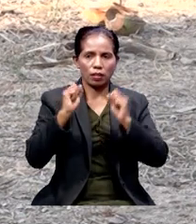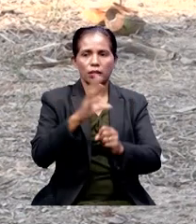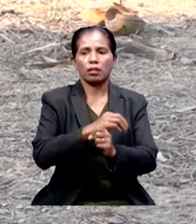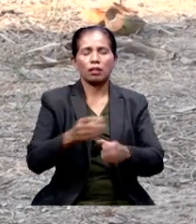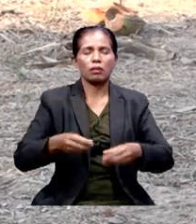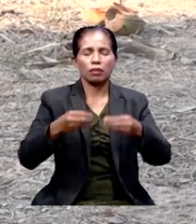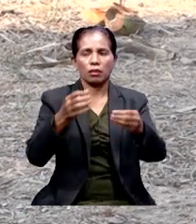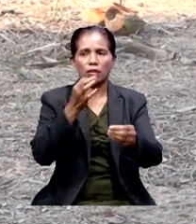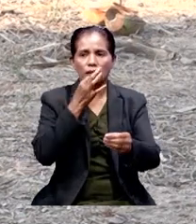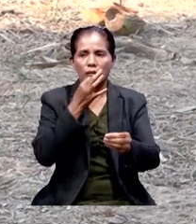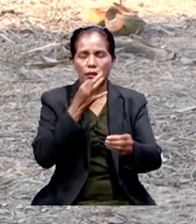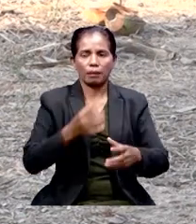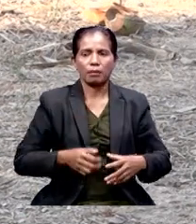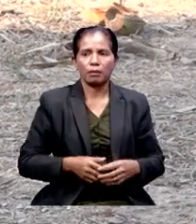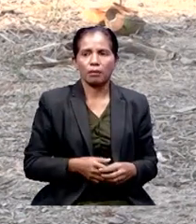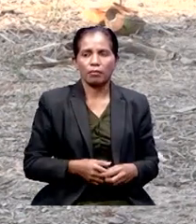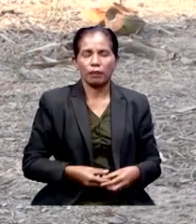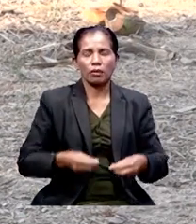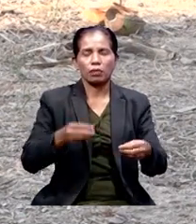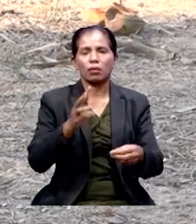fuhan. Fobi.